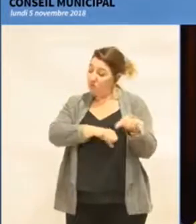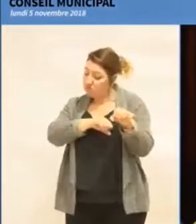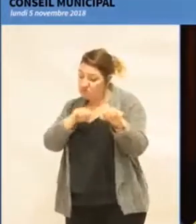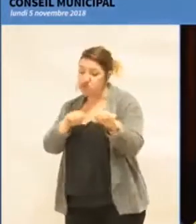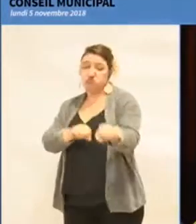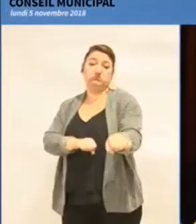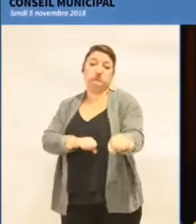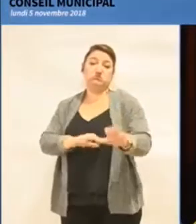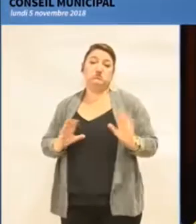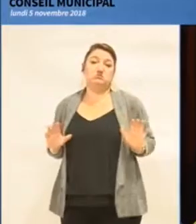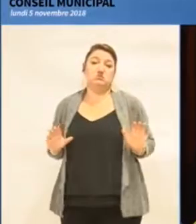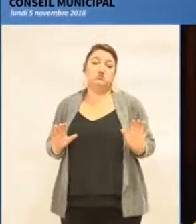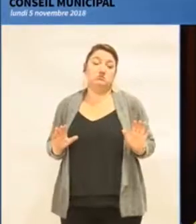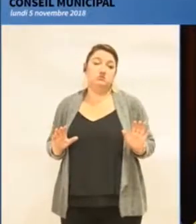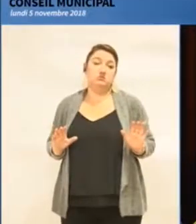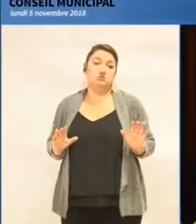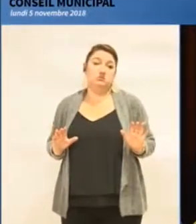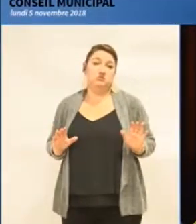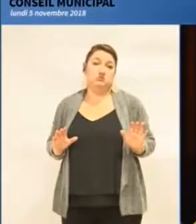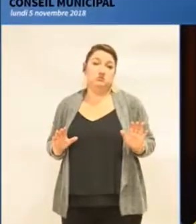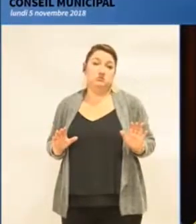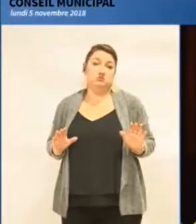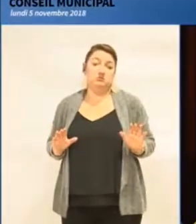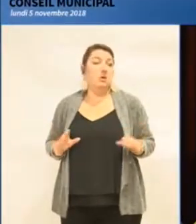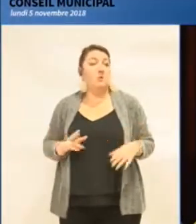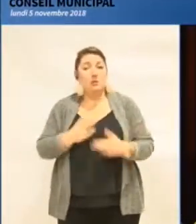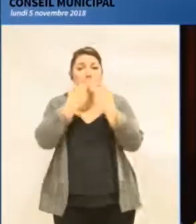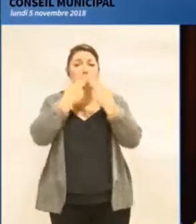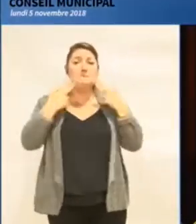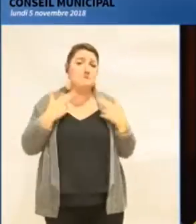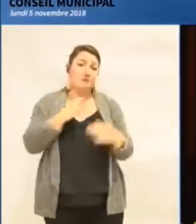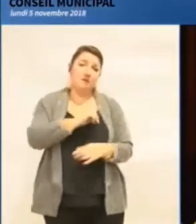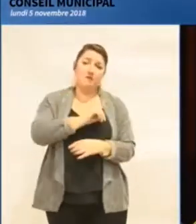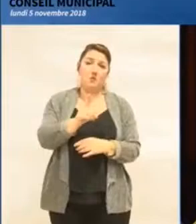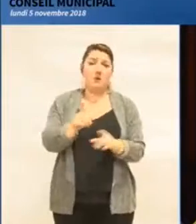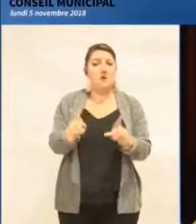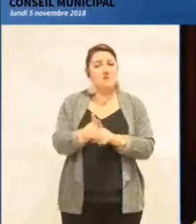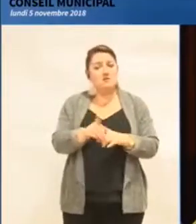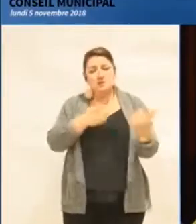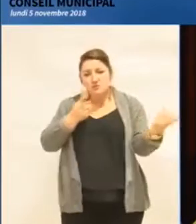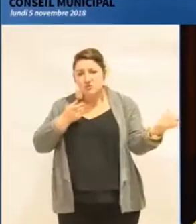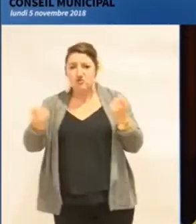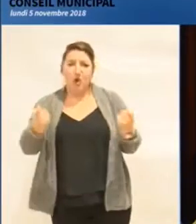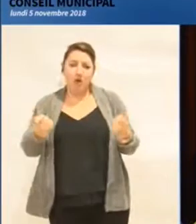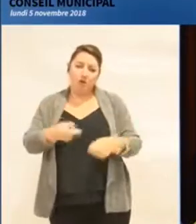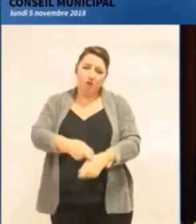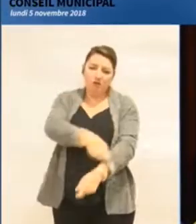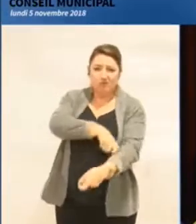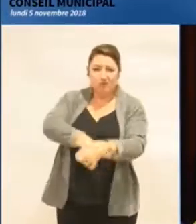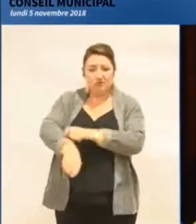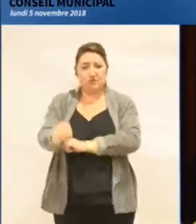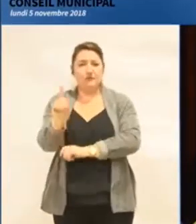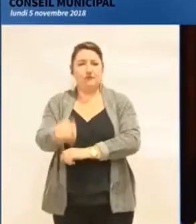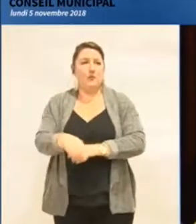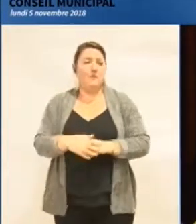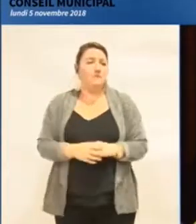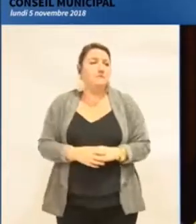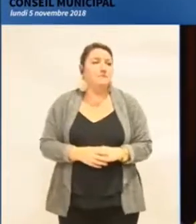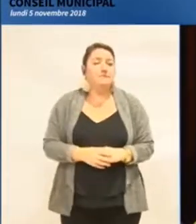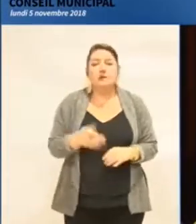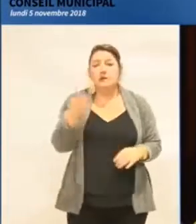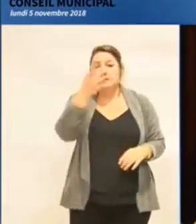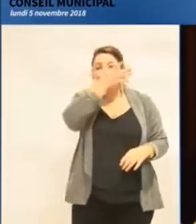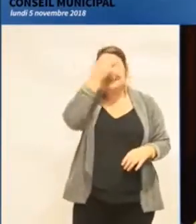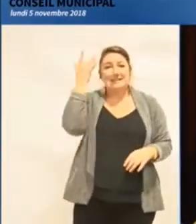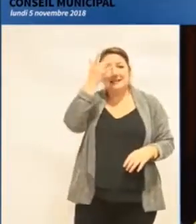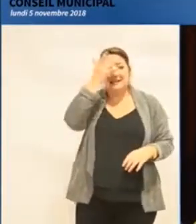et pour tout faire pour la traiter. Dans ce déluge médiatique de cet été, car il s'agissait bien de cela